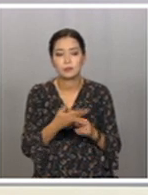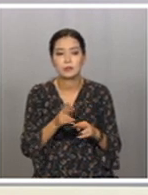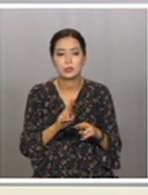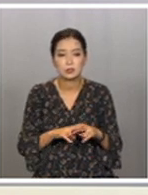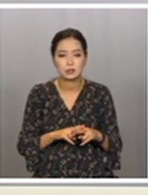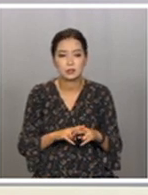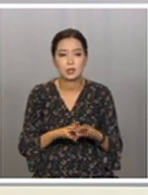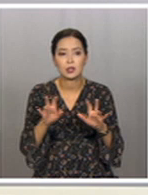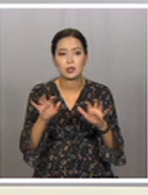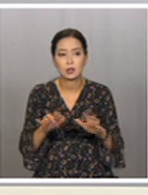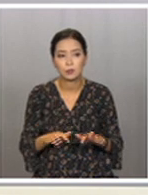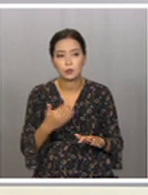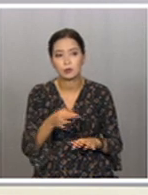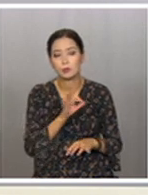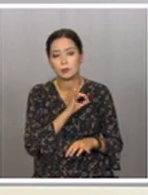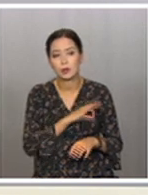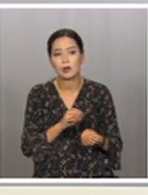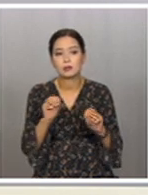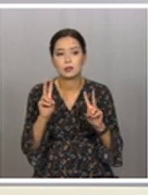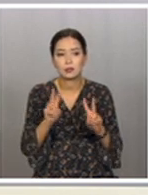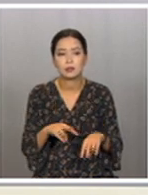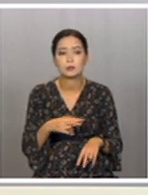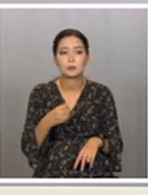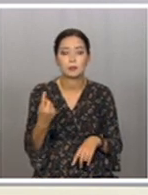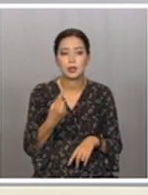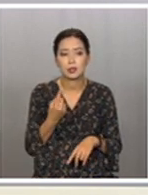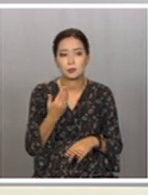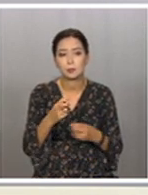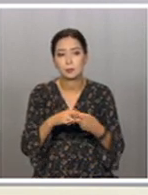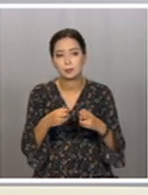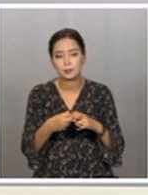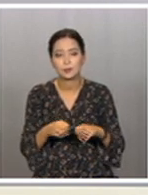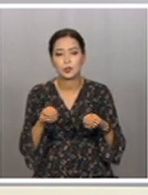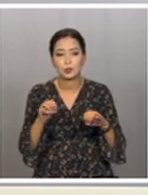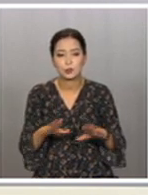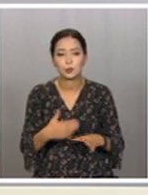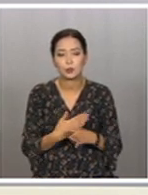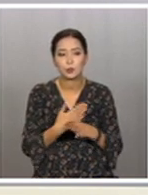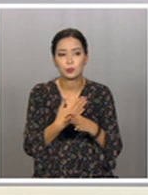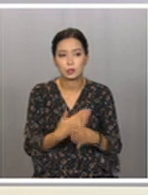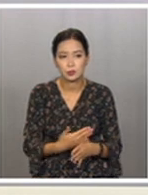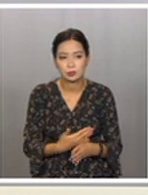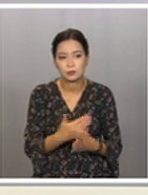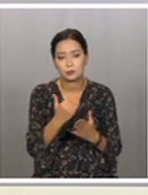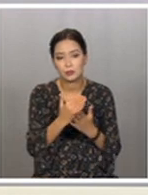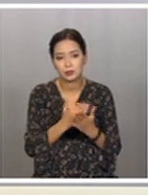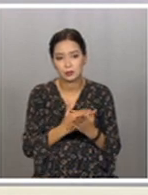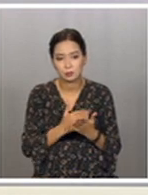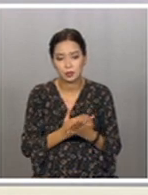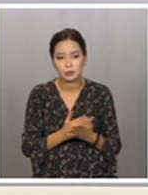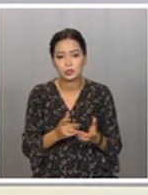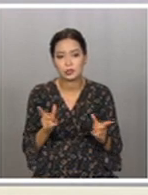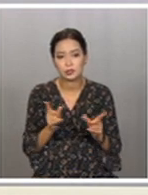дегеніміз компьютерді пайдаланушыларға арналған белгілі бір мәселелерді шешуге көмектесетін